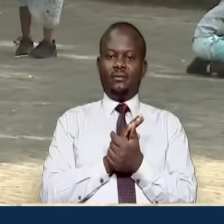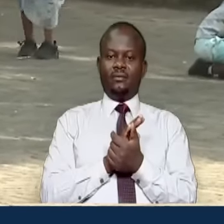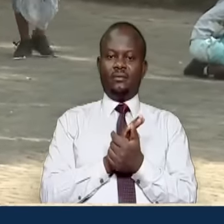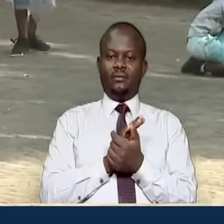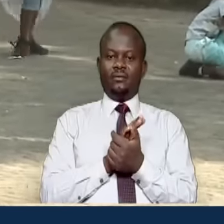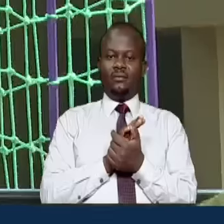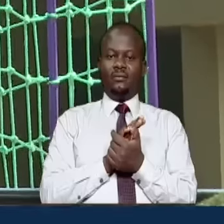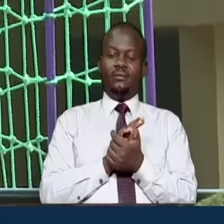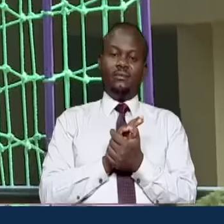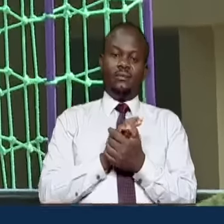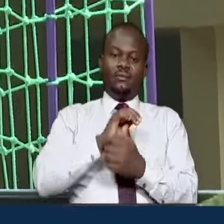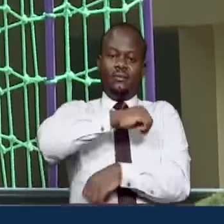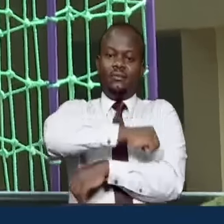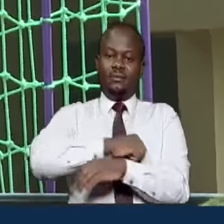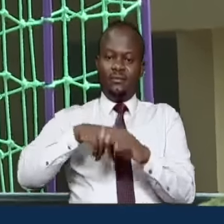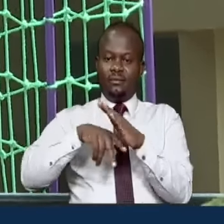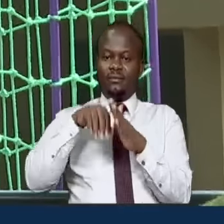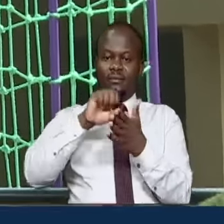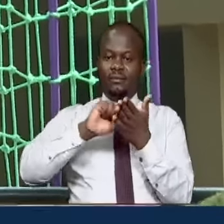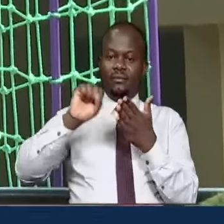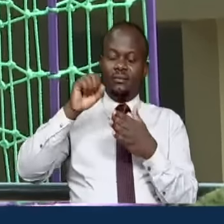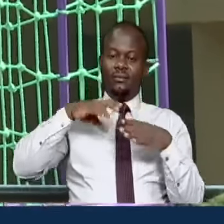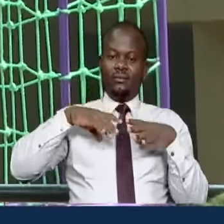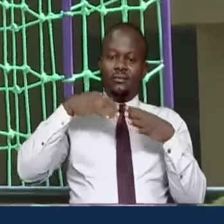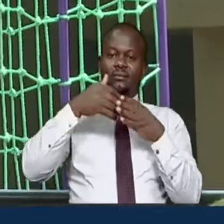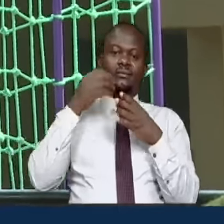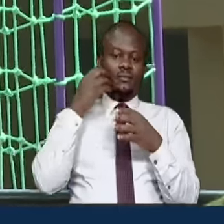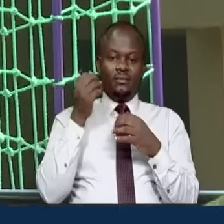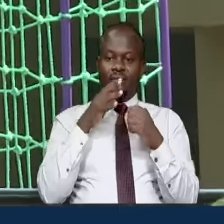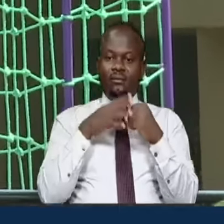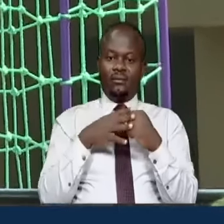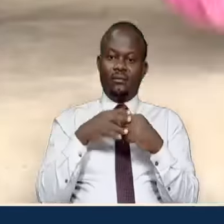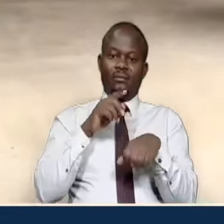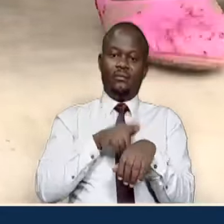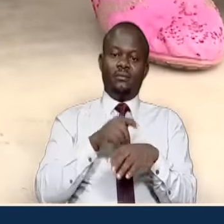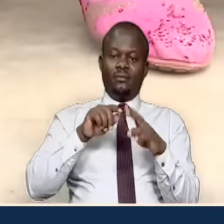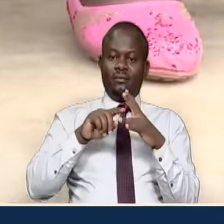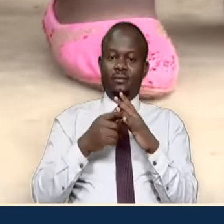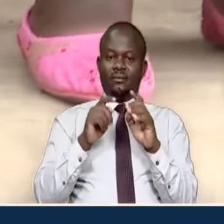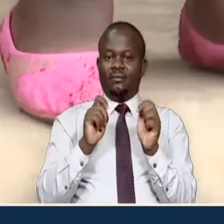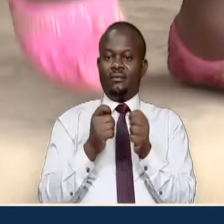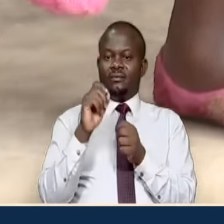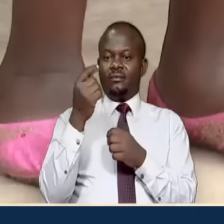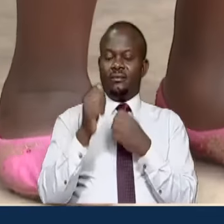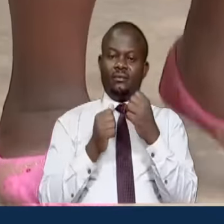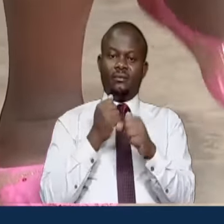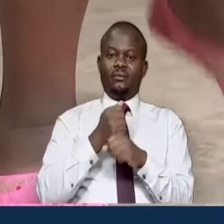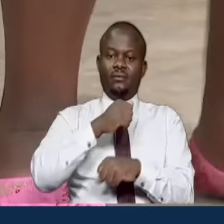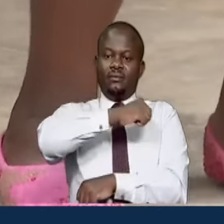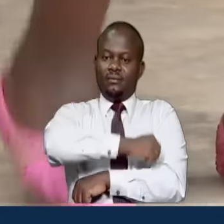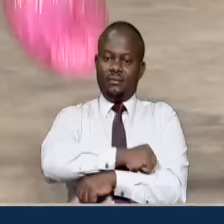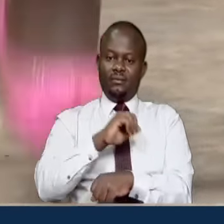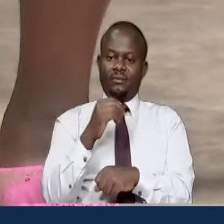Abanyeshuri amashuri abanza n'ayisumbuye bari mu biruhuko kugeza mu kwezi kwa cyenda, ubwo bazatangira igihembwe cya mbere cy'umwaka w'amashuri